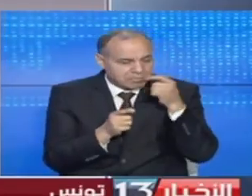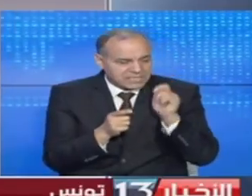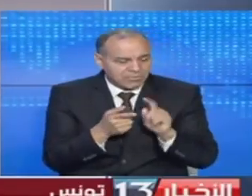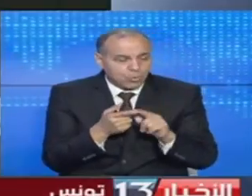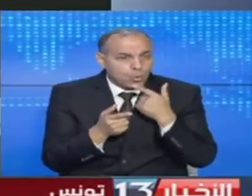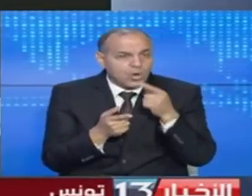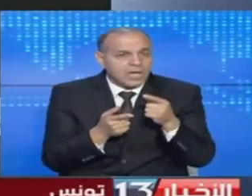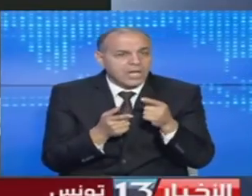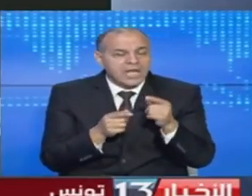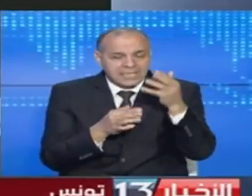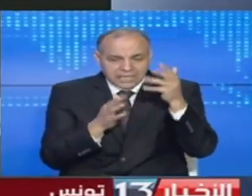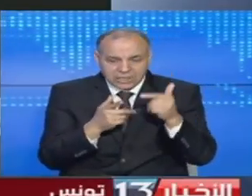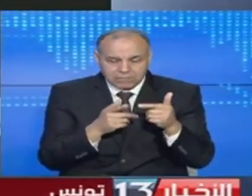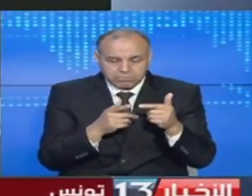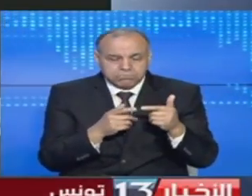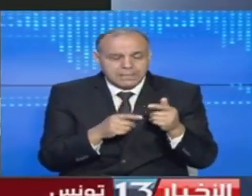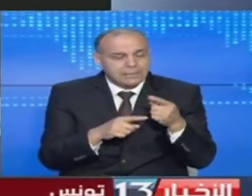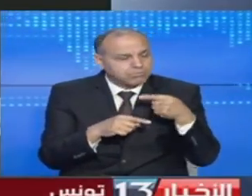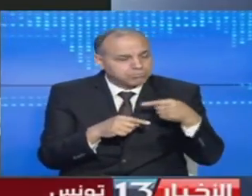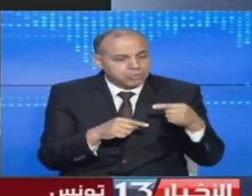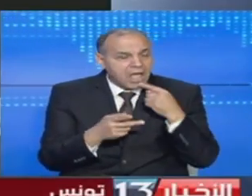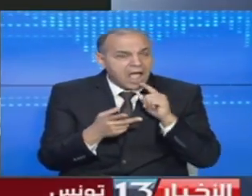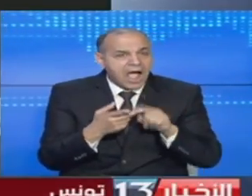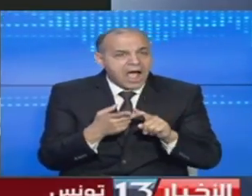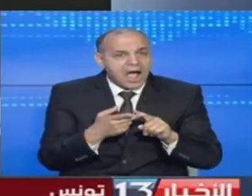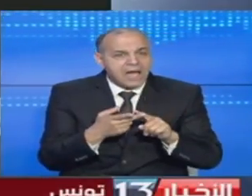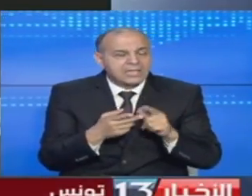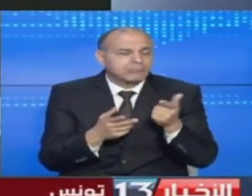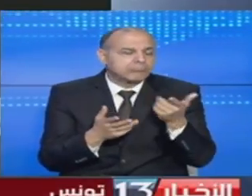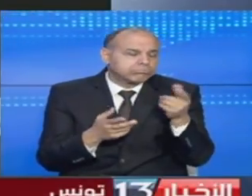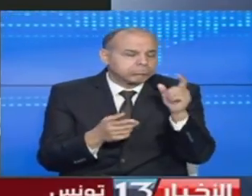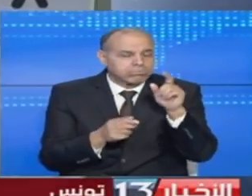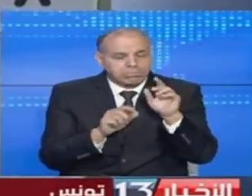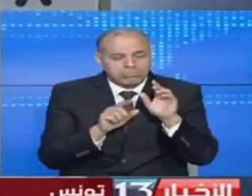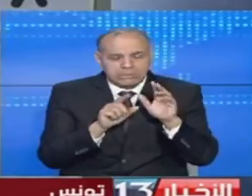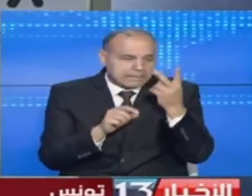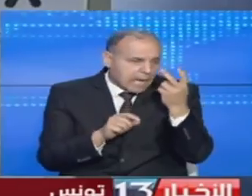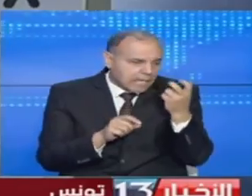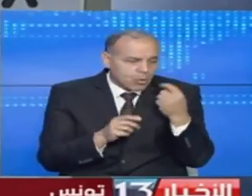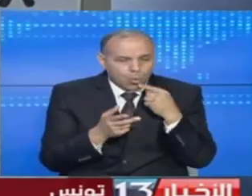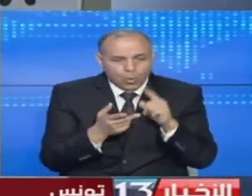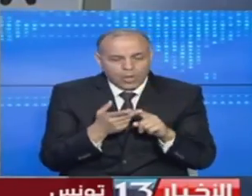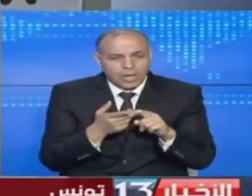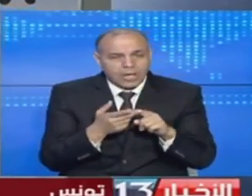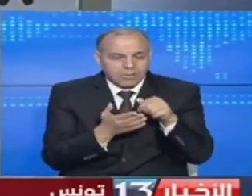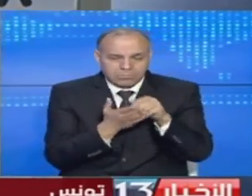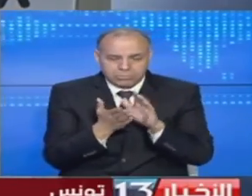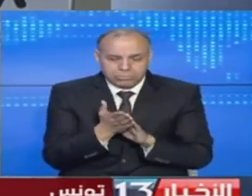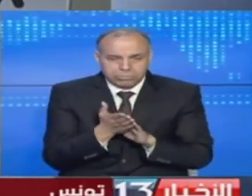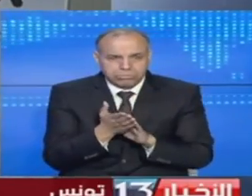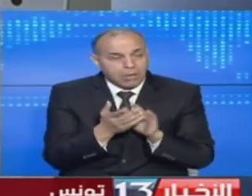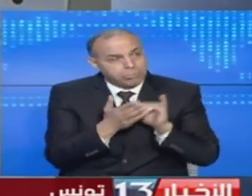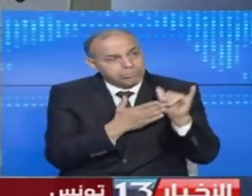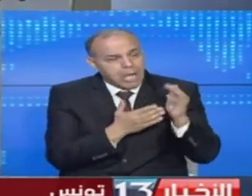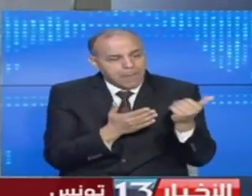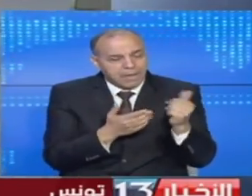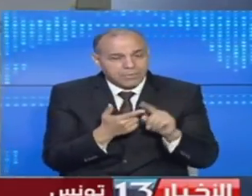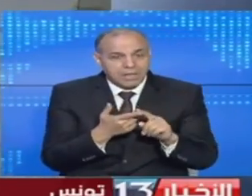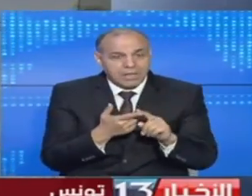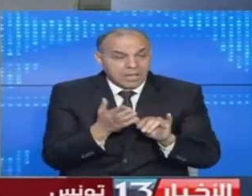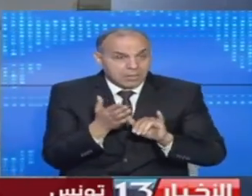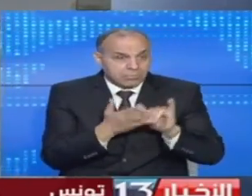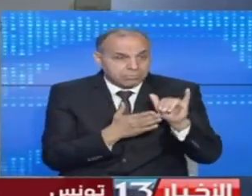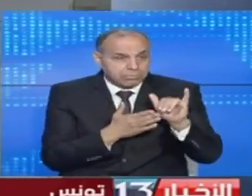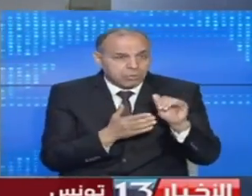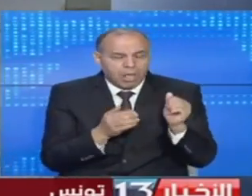الاستظهار في نتيجه اختبار سلبي لا يتعدى على اجازه اثنتين وسبعين ساعه عند التسجيل للسفر اما بالنسبه للسفر